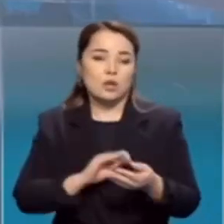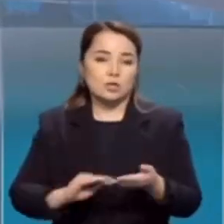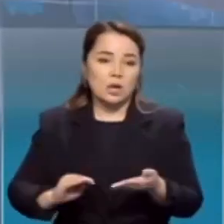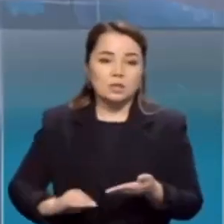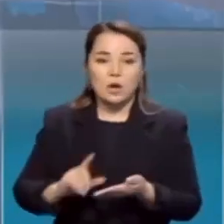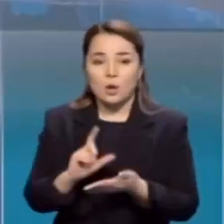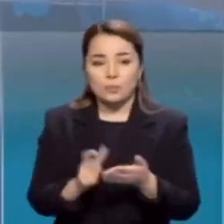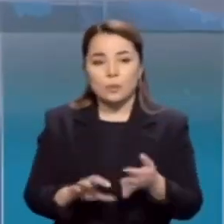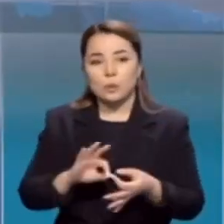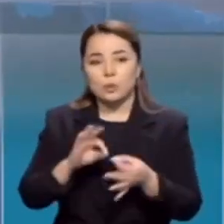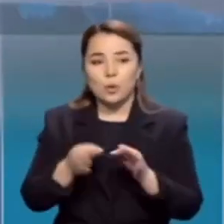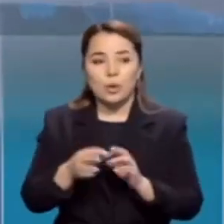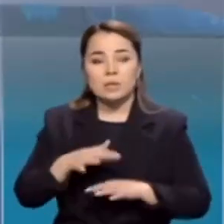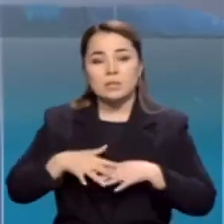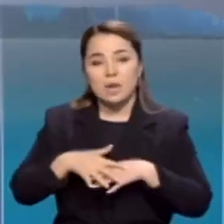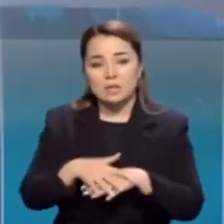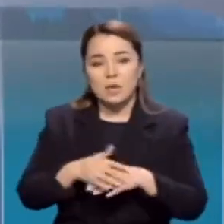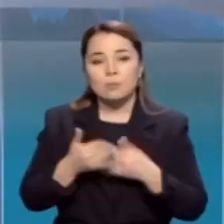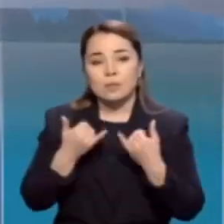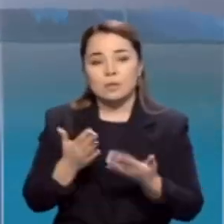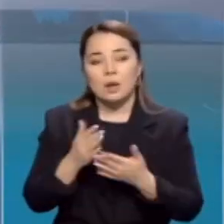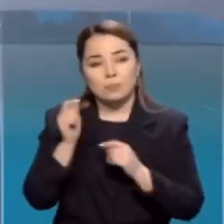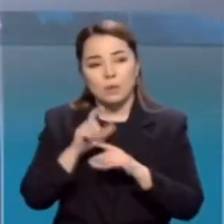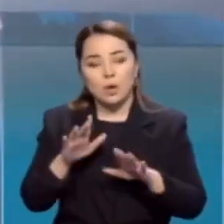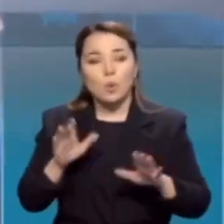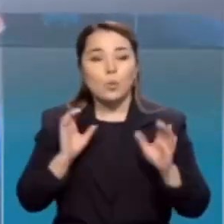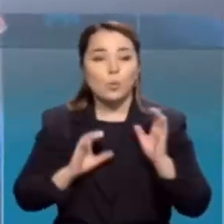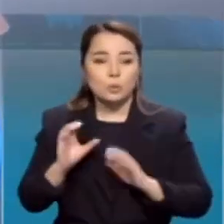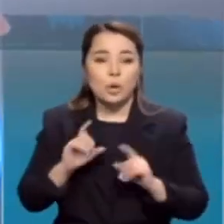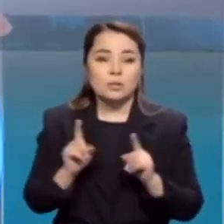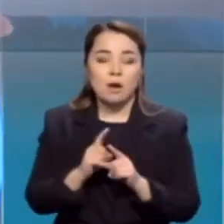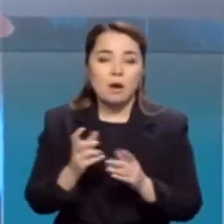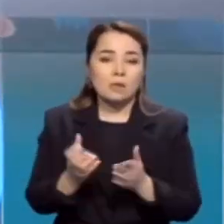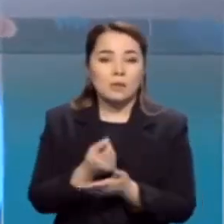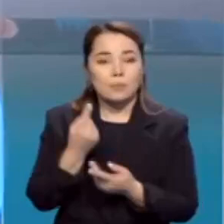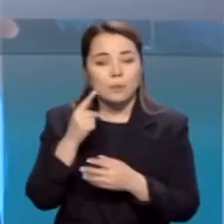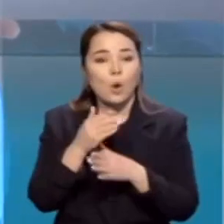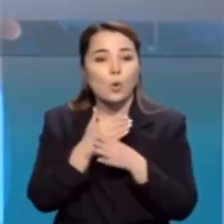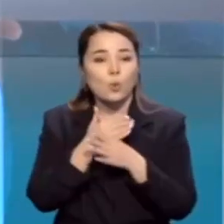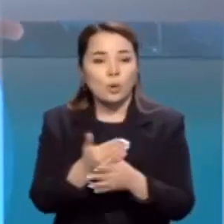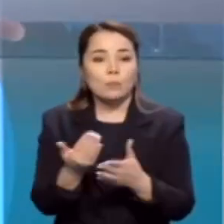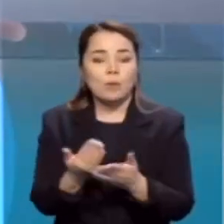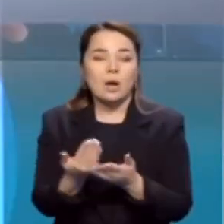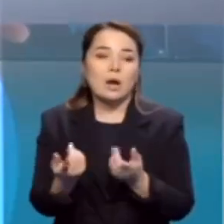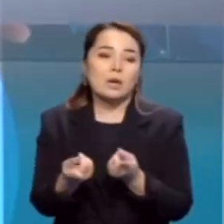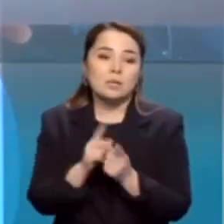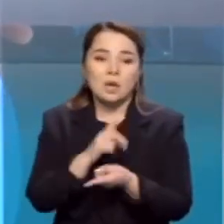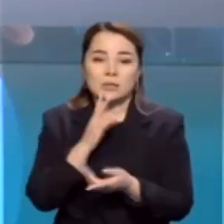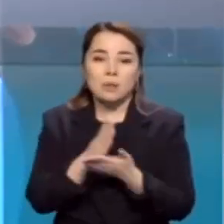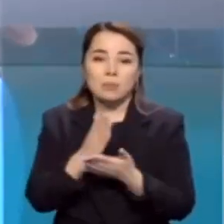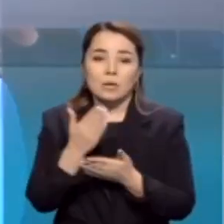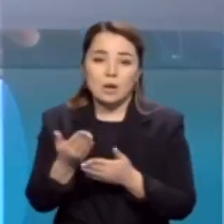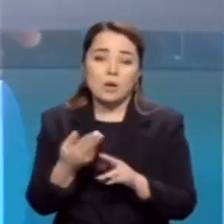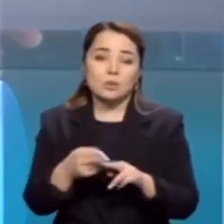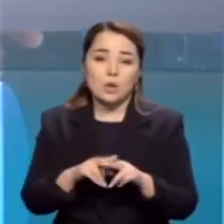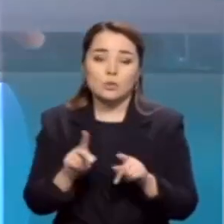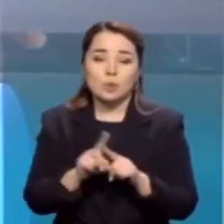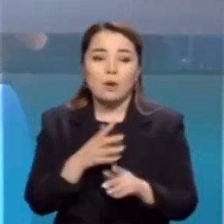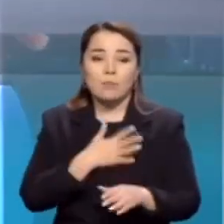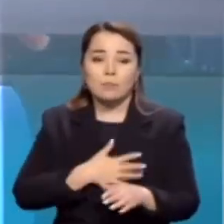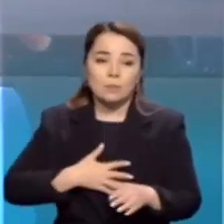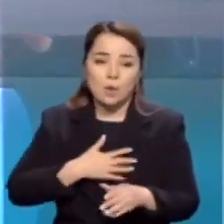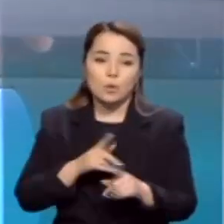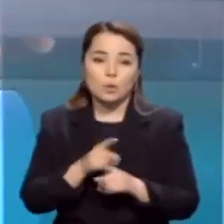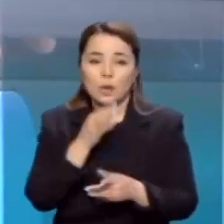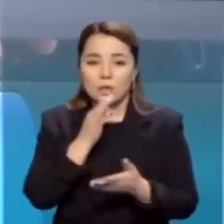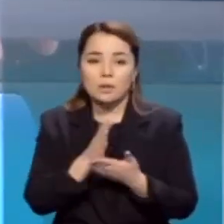күрделі есептерді шығарып тастайды. Яғни мектеп оқушылары мен студенттер үшін таптырмас көмекшіге айналып үлгерді. Бұл бір жағынан алаңдауға да